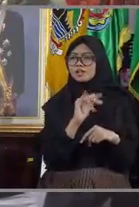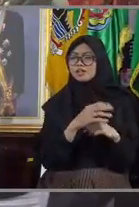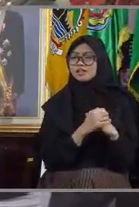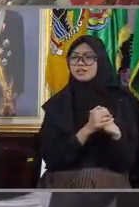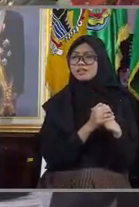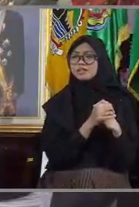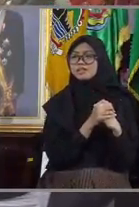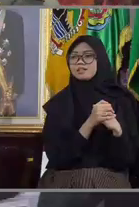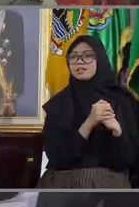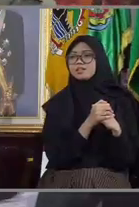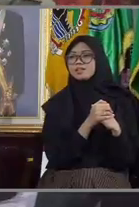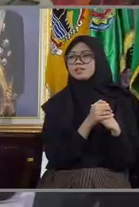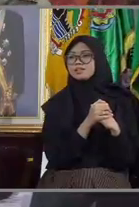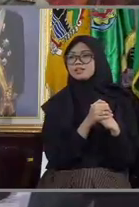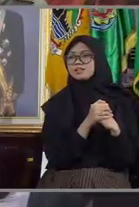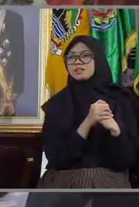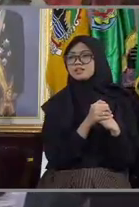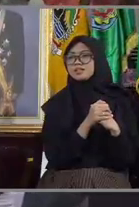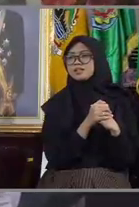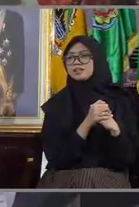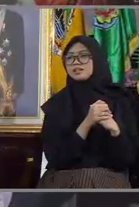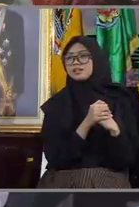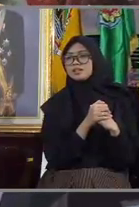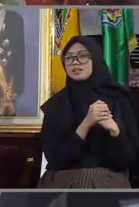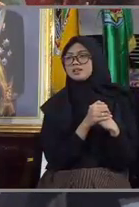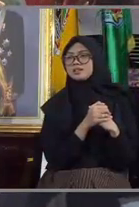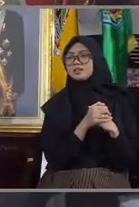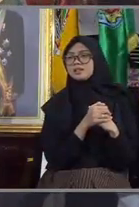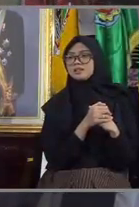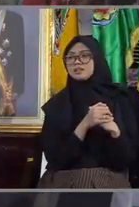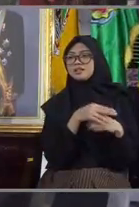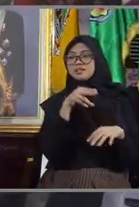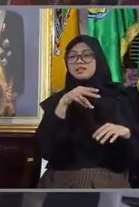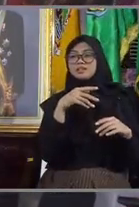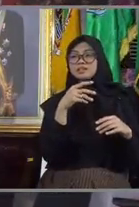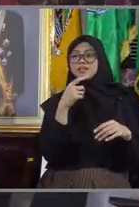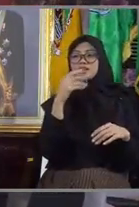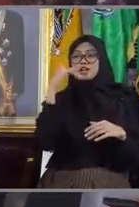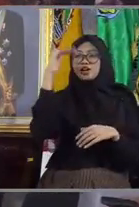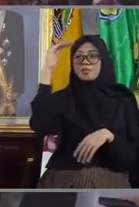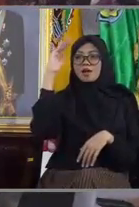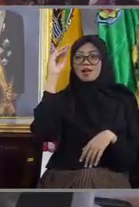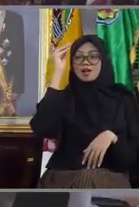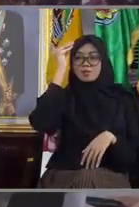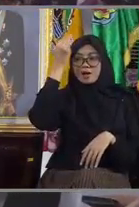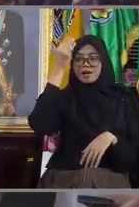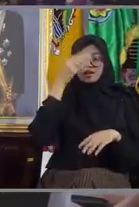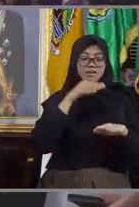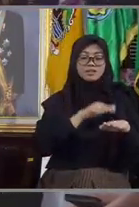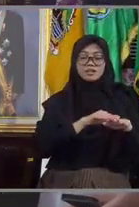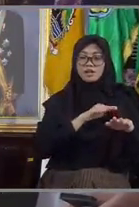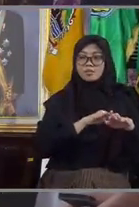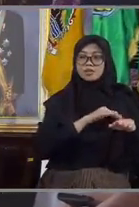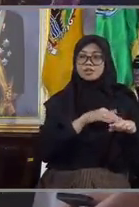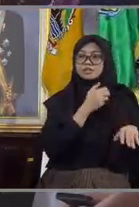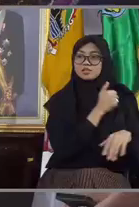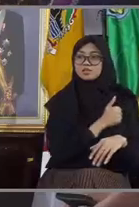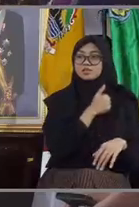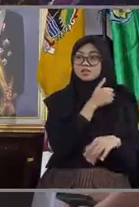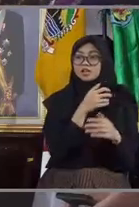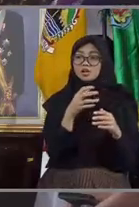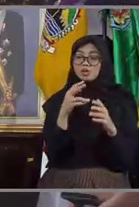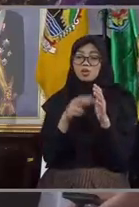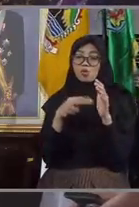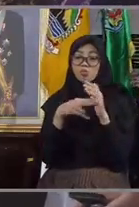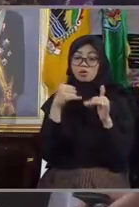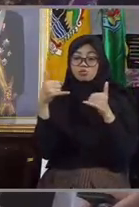Oh, jangan kepala bidang, ya. Oke, kepala bidang Reabsa wis kenalan sampeyan iso nganu ijol-ijolan nomor telepon to,